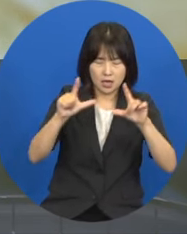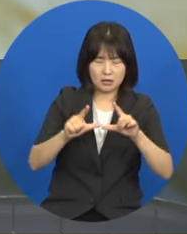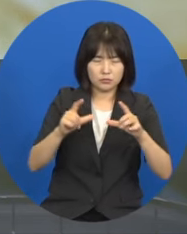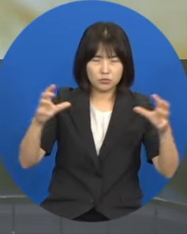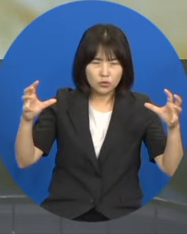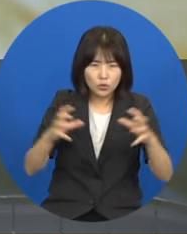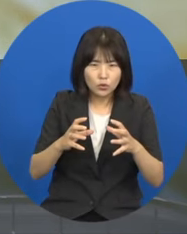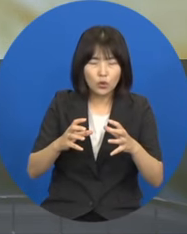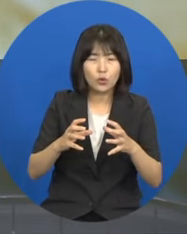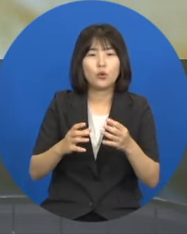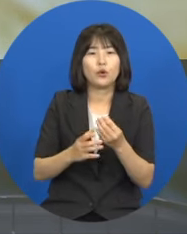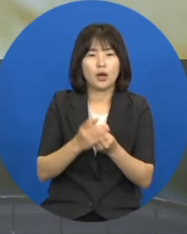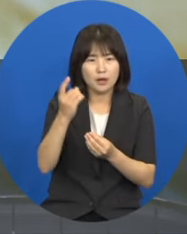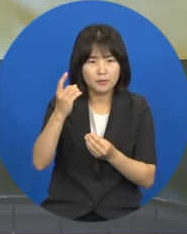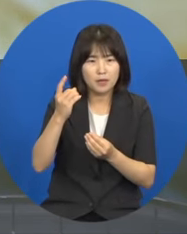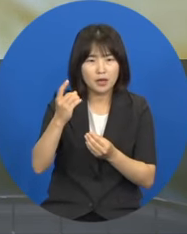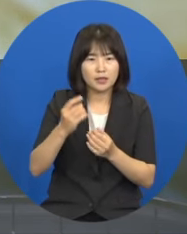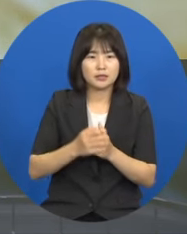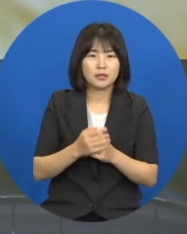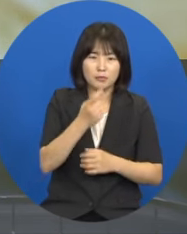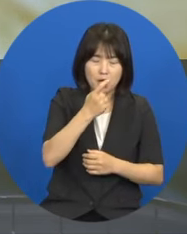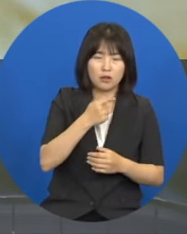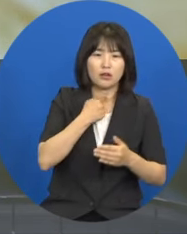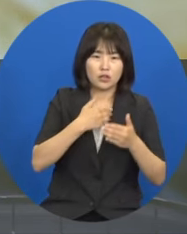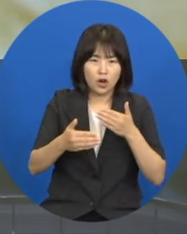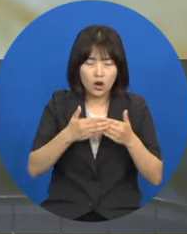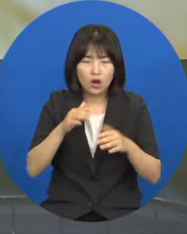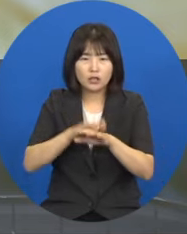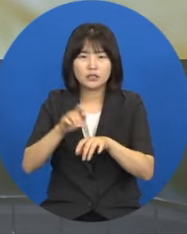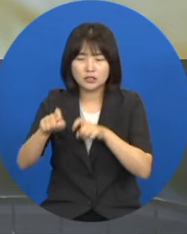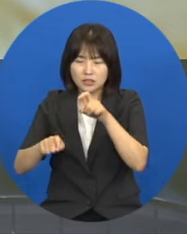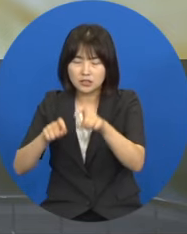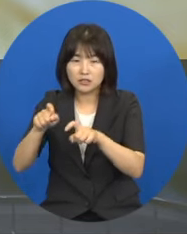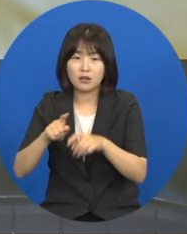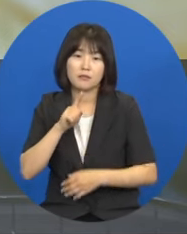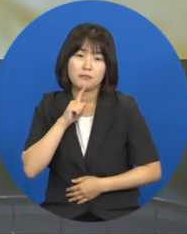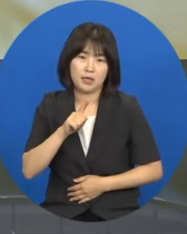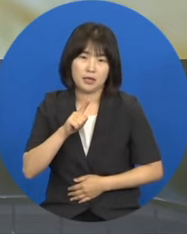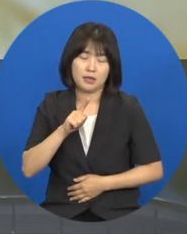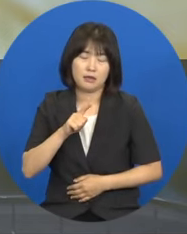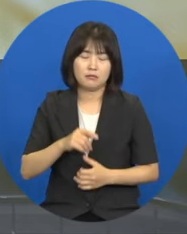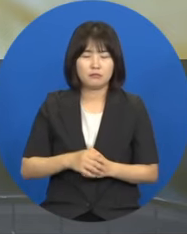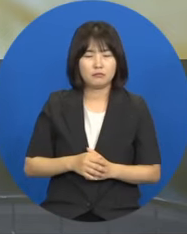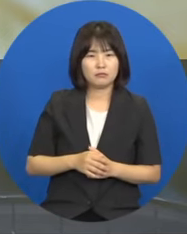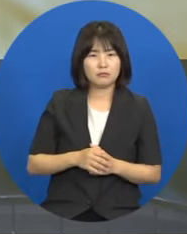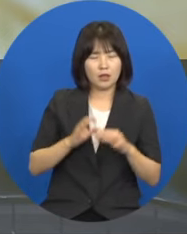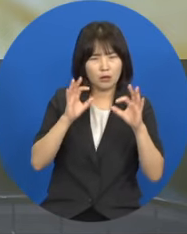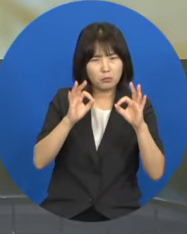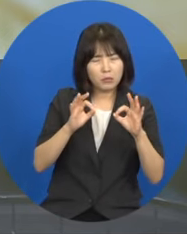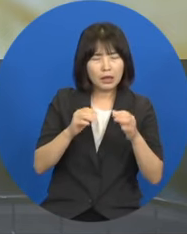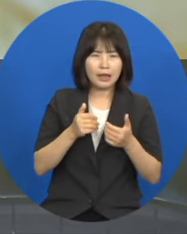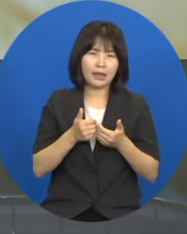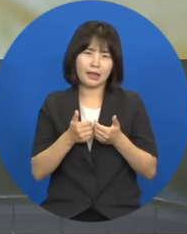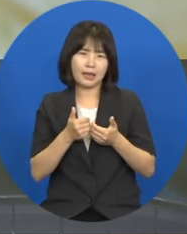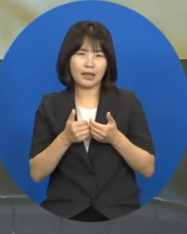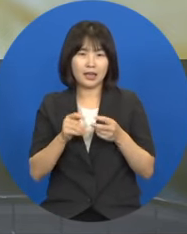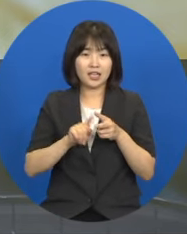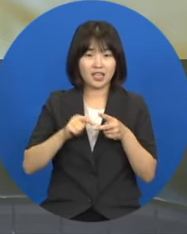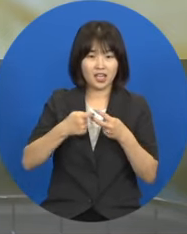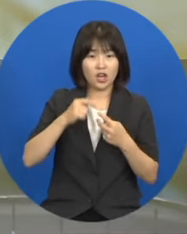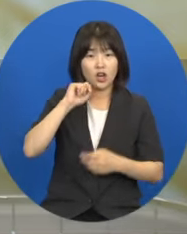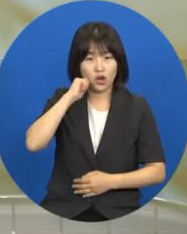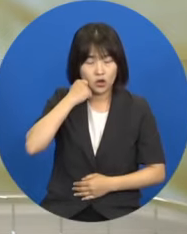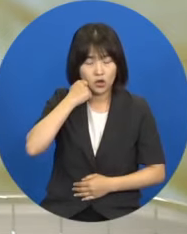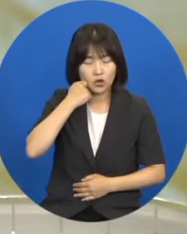통합하는 생생한 배움과 경험과 실천을 일컫는다. 여러분 다소 낯선 용어가 등장하고 이해하기